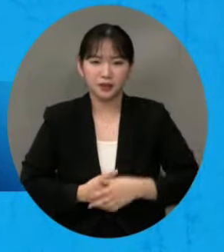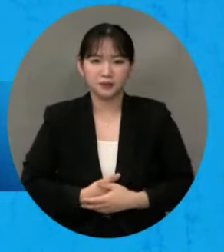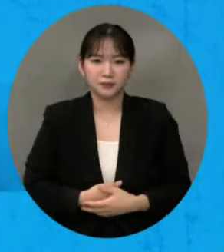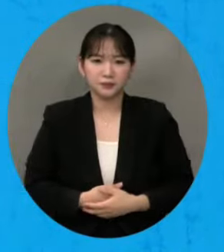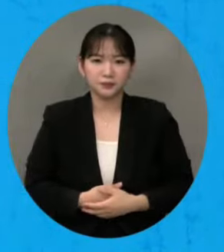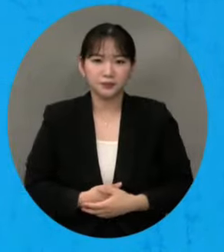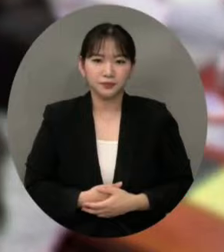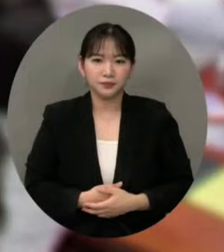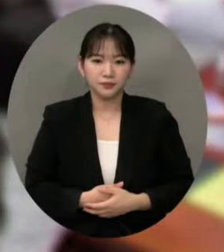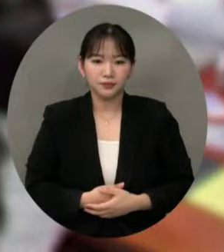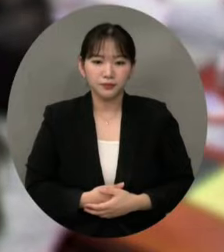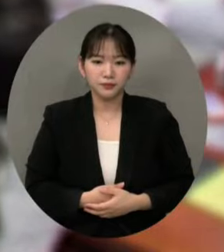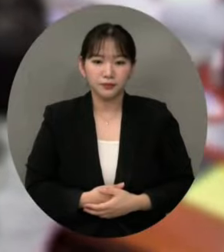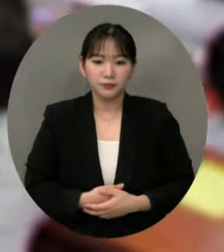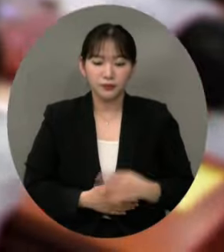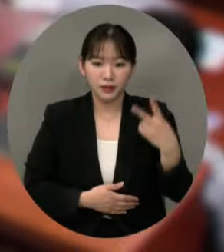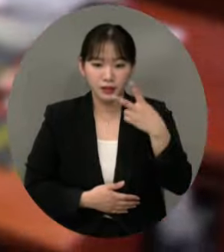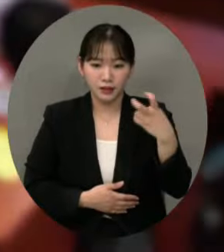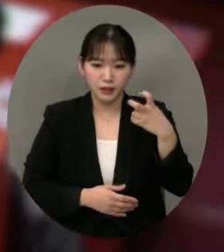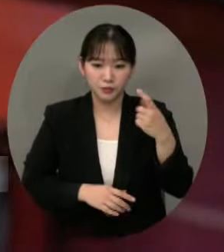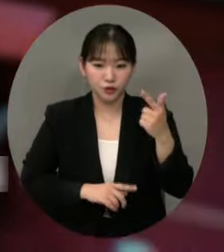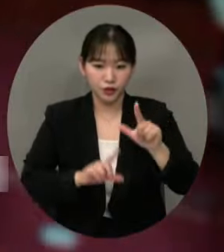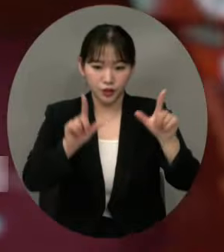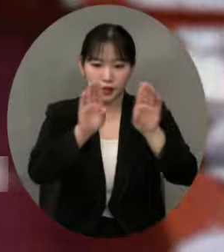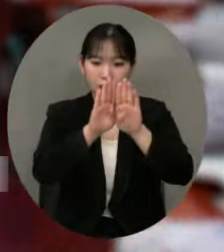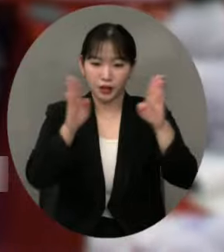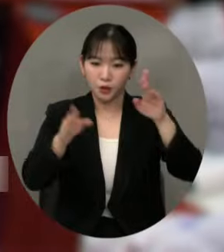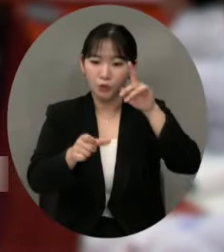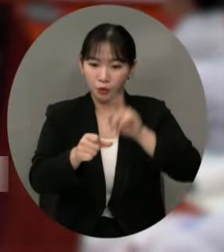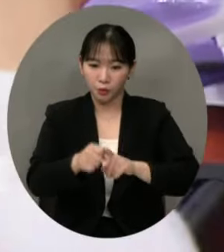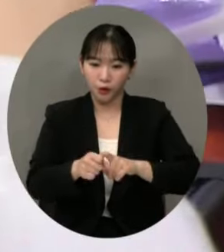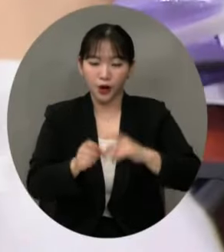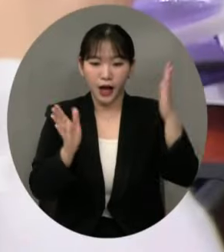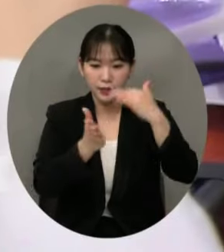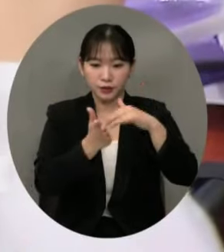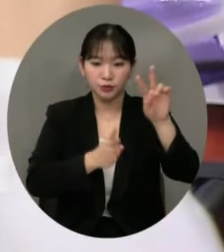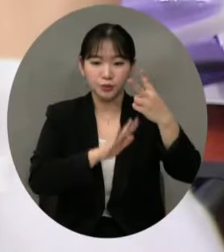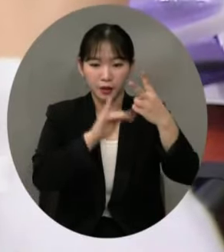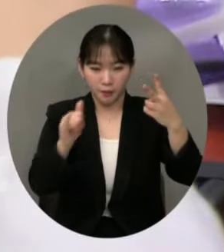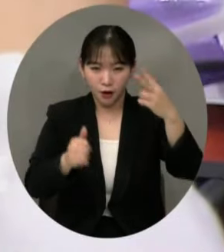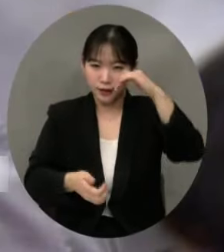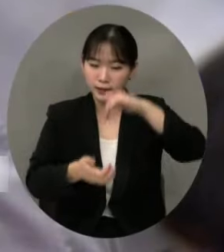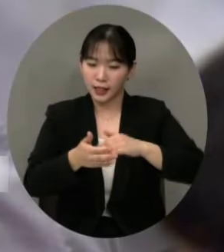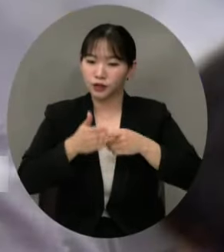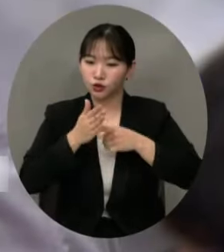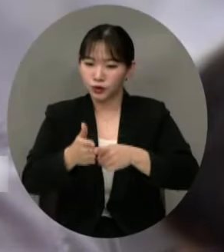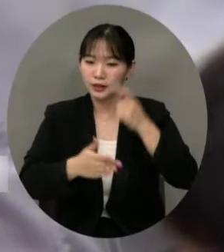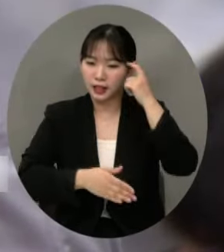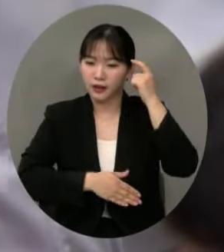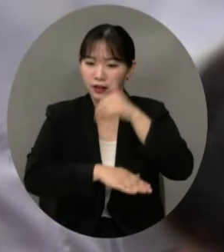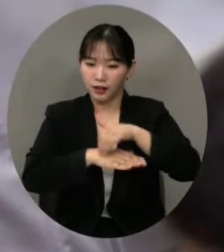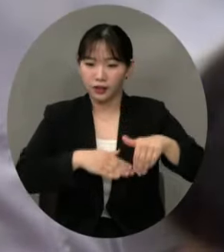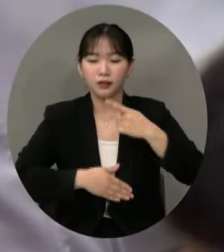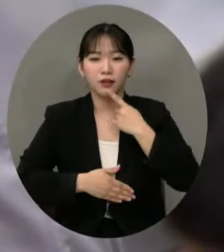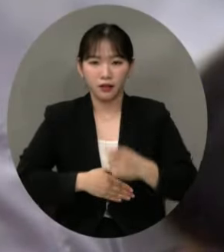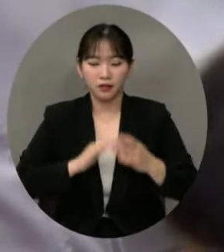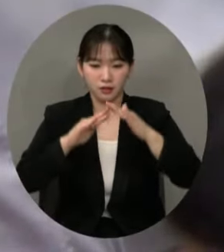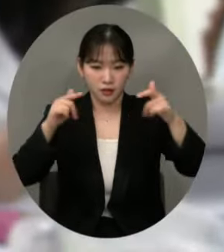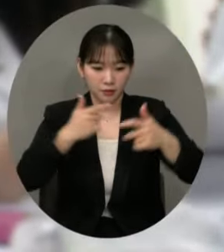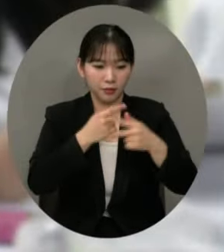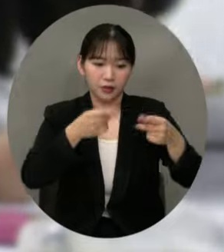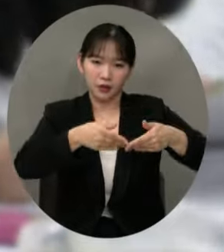난무하다고 생각합니다. 2026년 개교를 목표로 정원 200명 규모로 추진하려던 전남권 의과대학